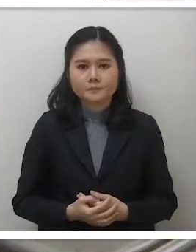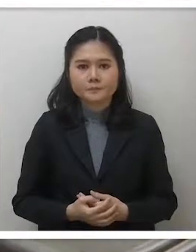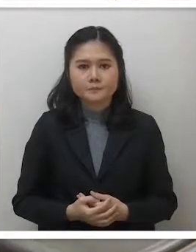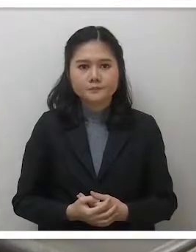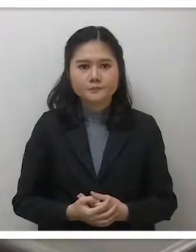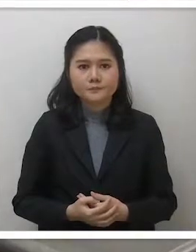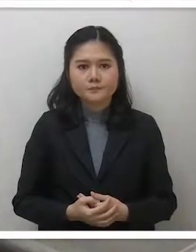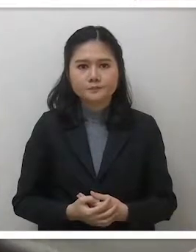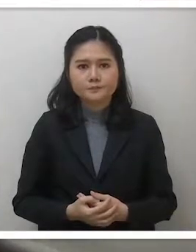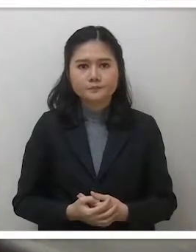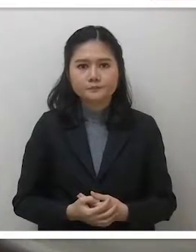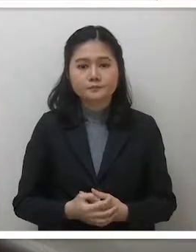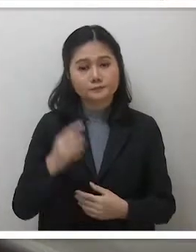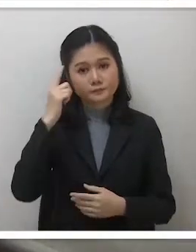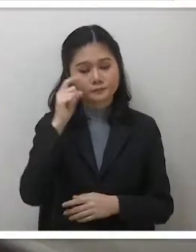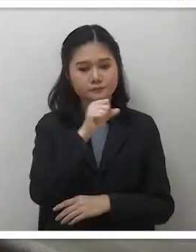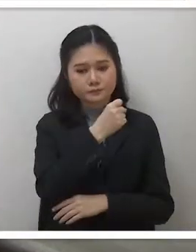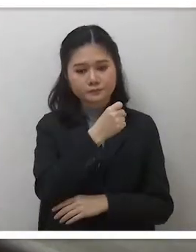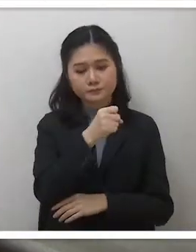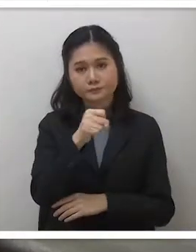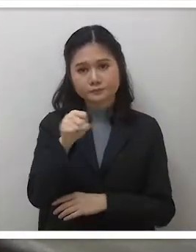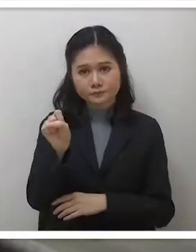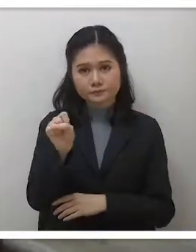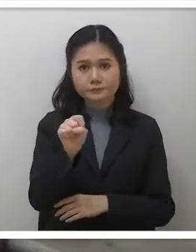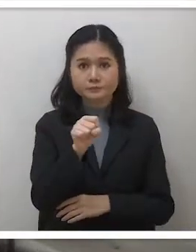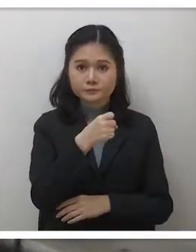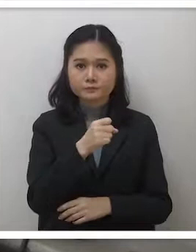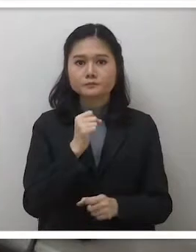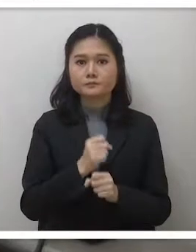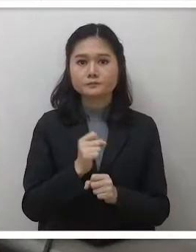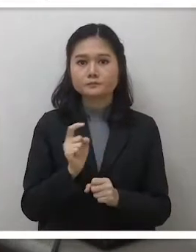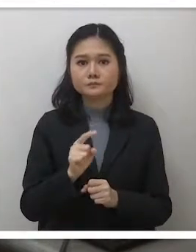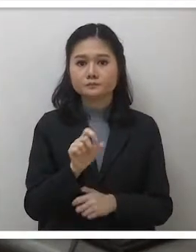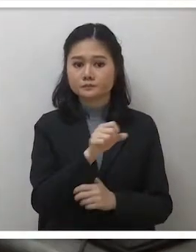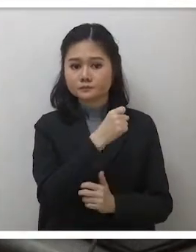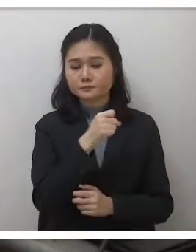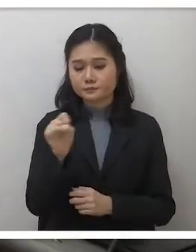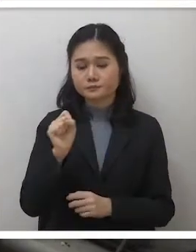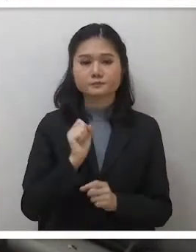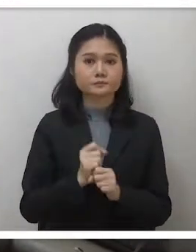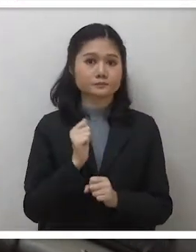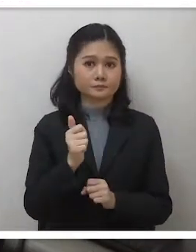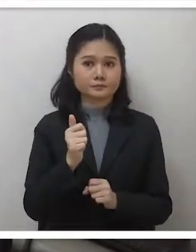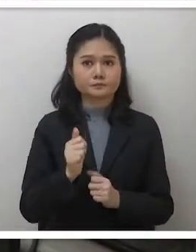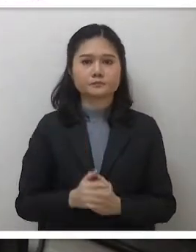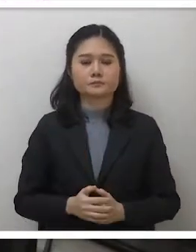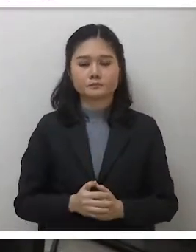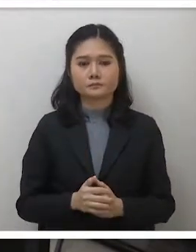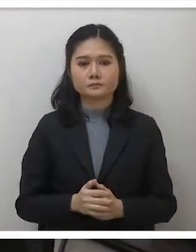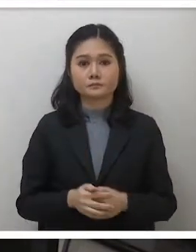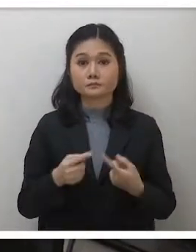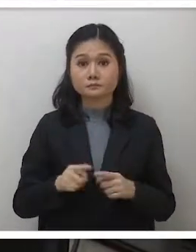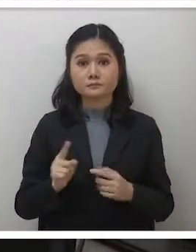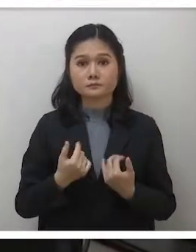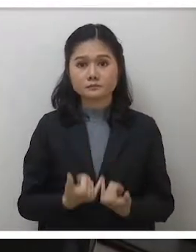ลื่อน playhead ไปมาก็จะเห็นว่าเขาสามารถหันซ้ายหันขวาได้แล้วนะแ